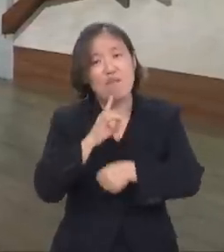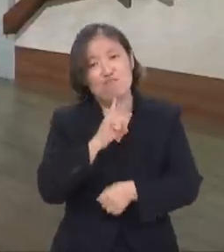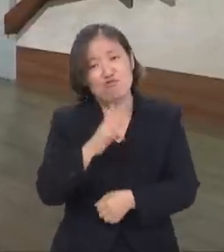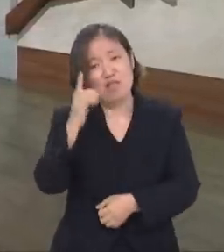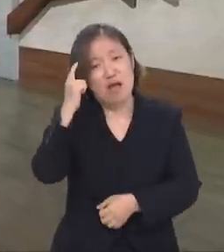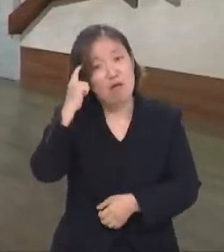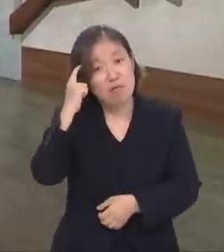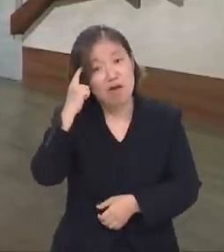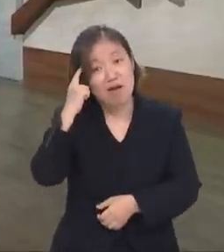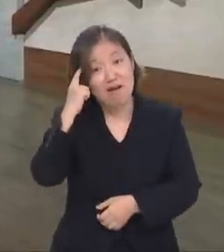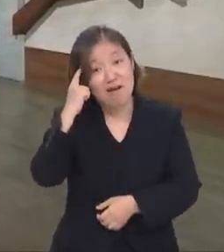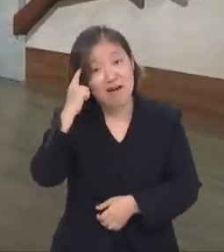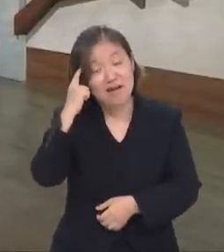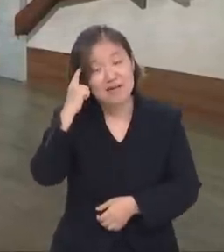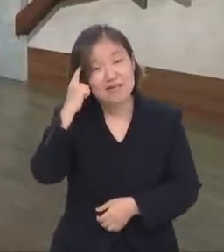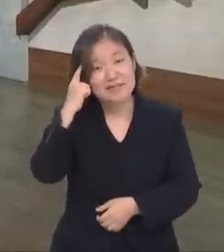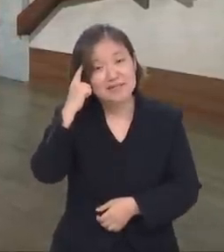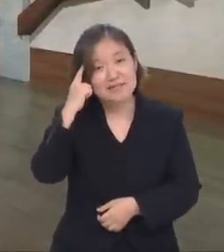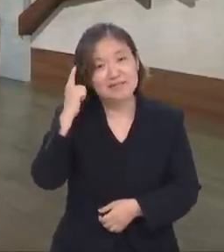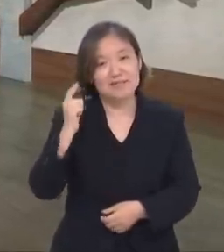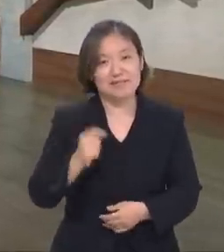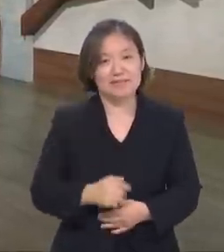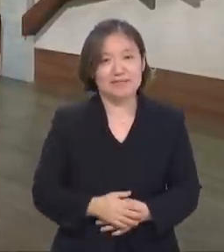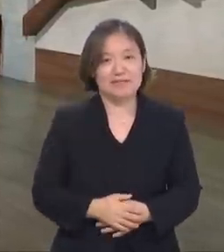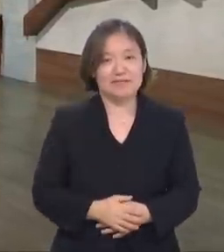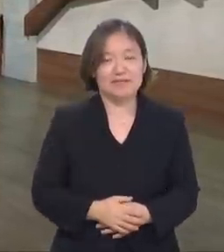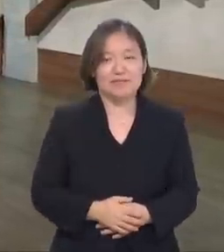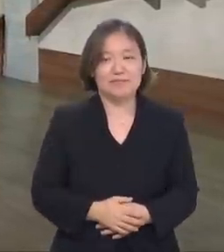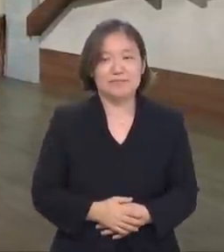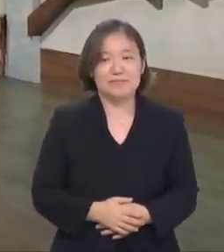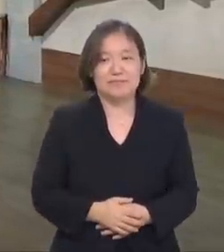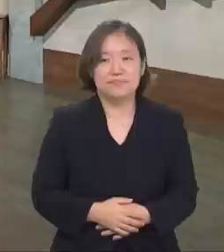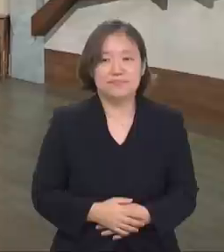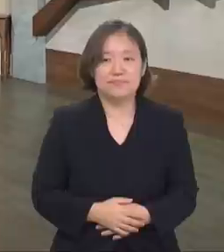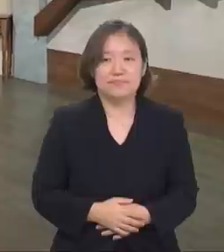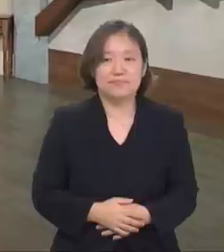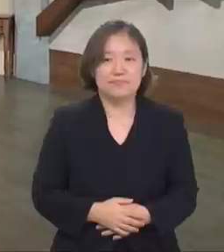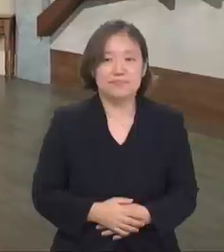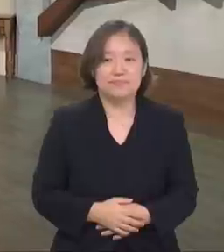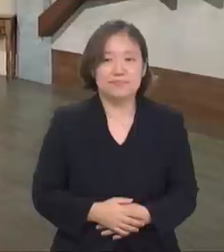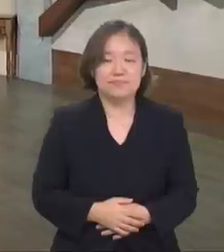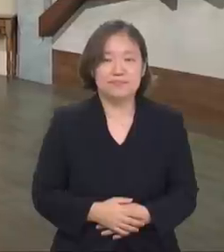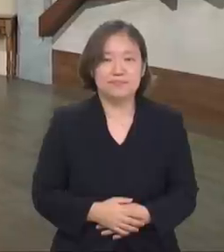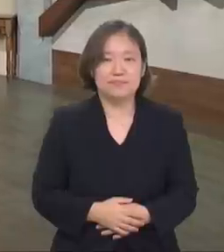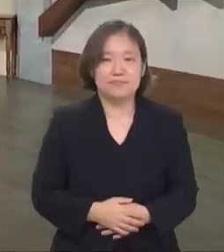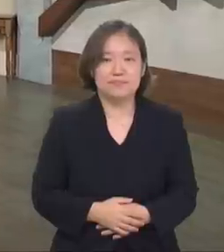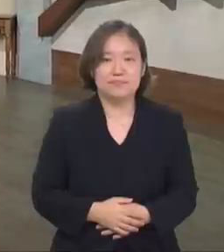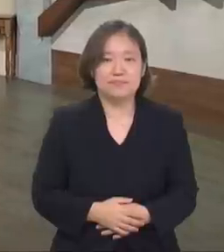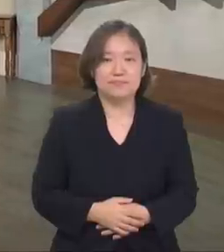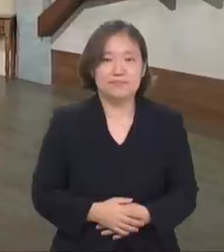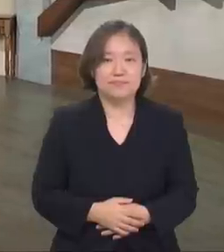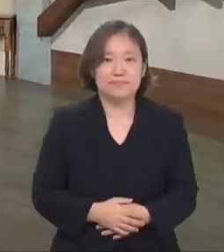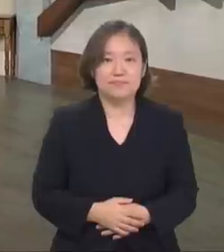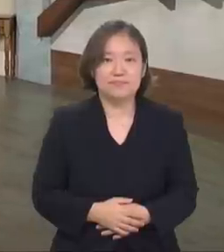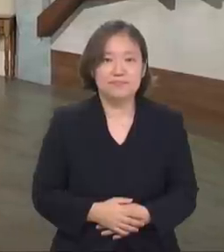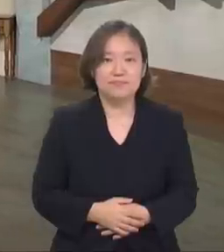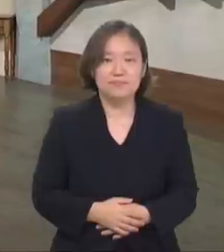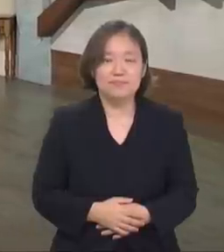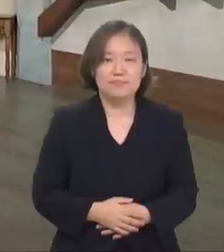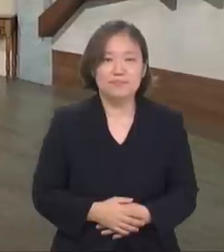의지할 뿐이다 라고 마음을 딱 다스리고